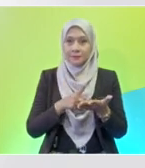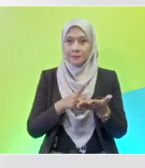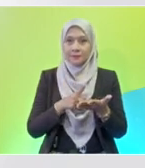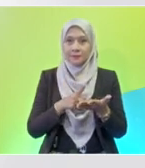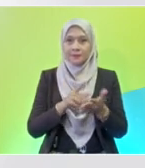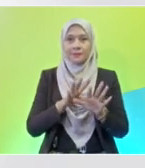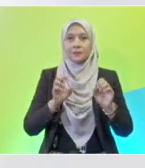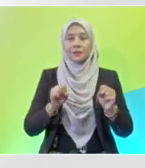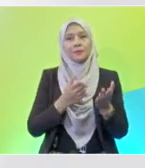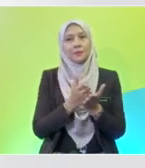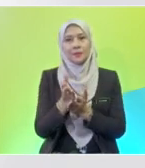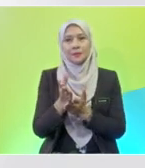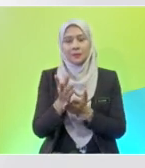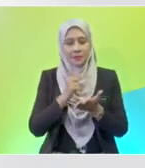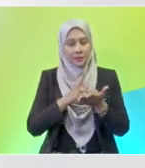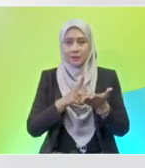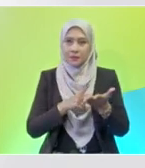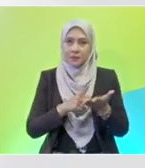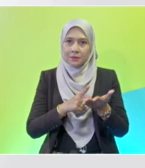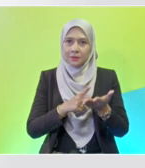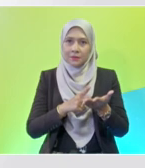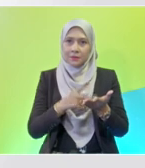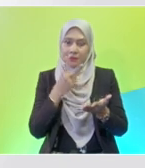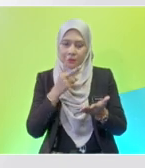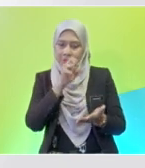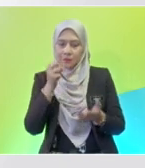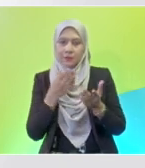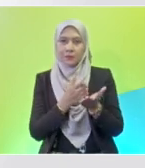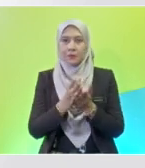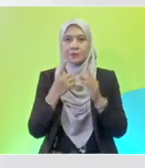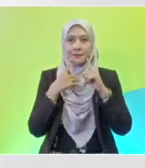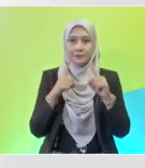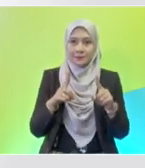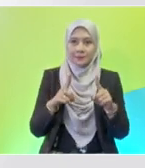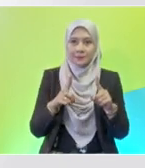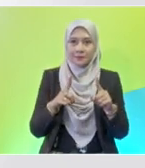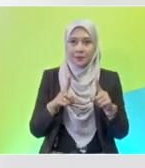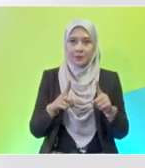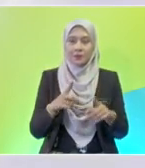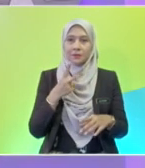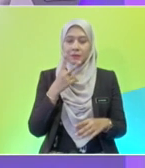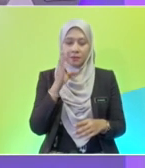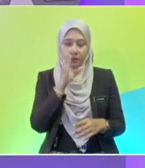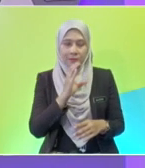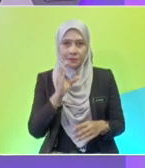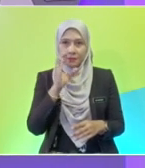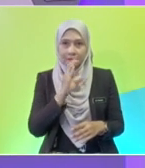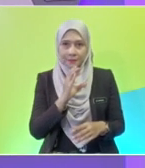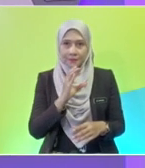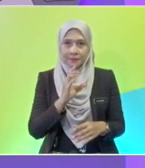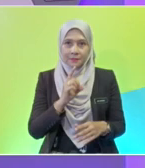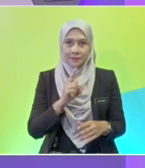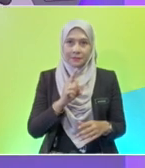terus ini terjun kepada soalan tanya tidak jadi kita cari dulu